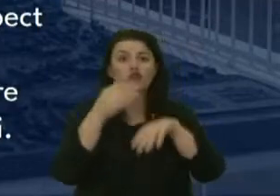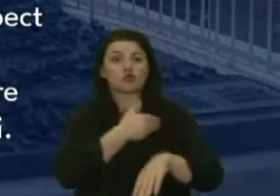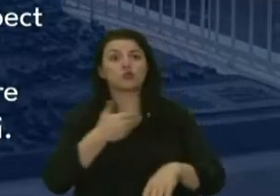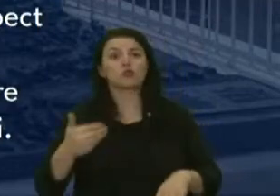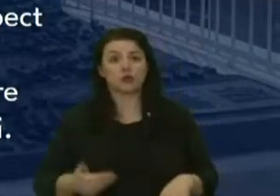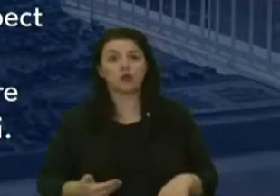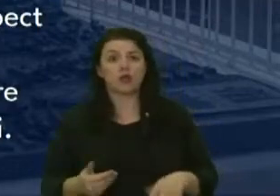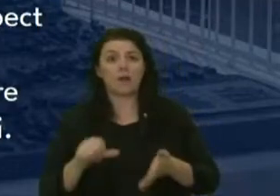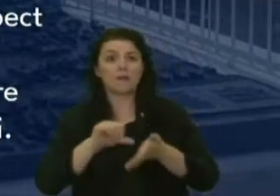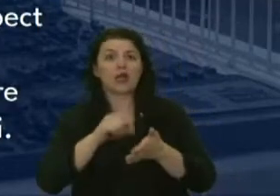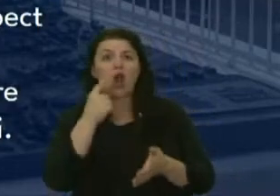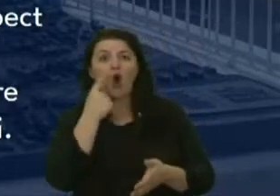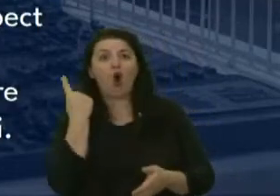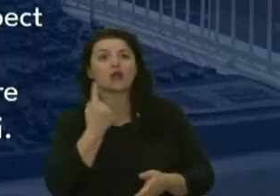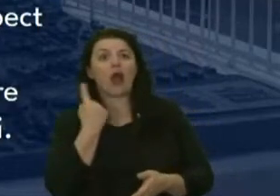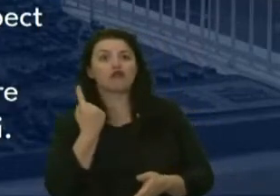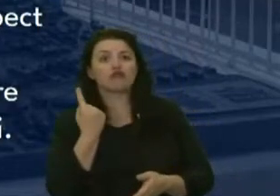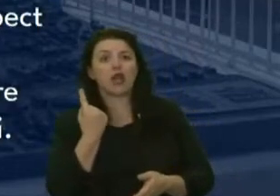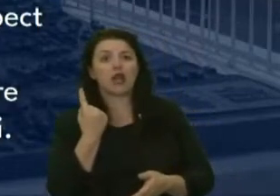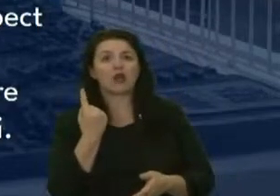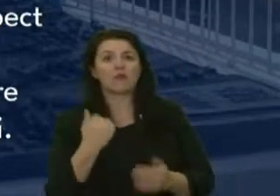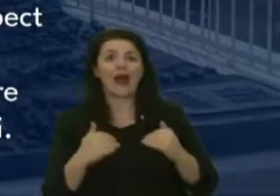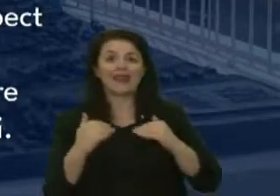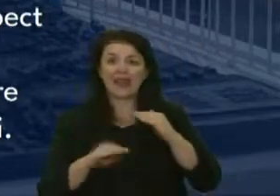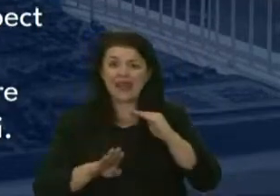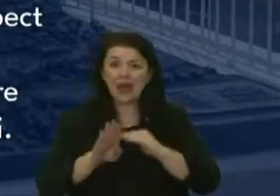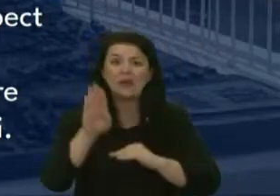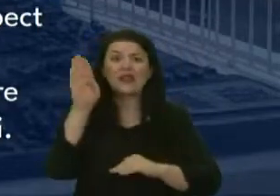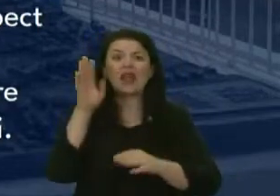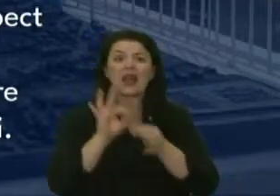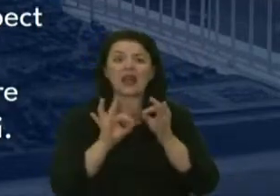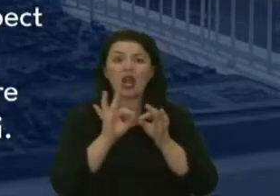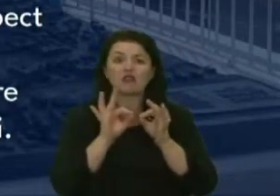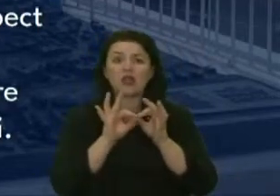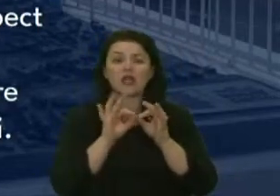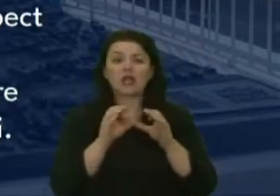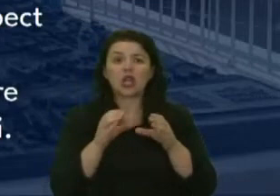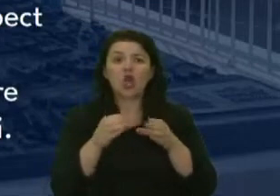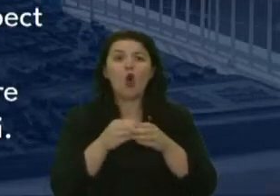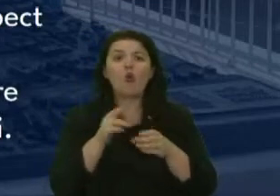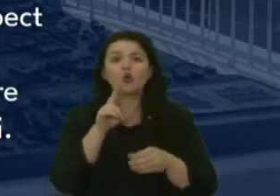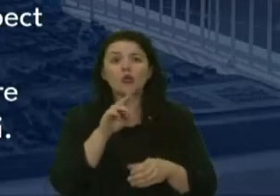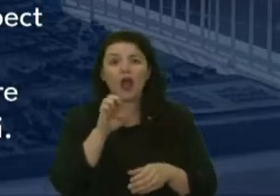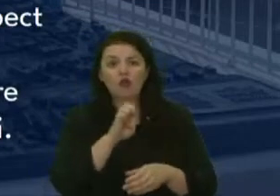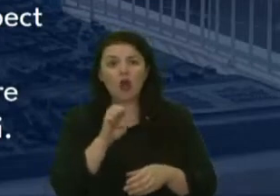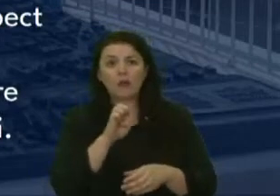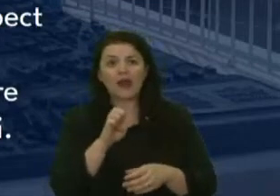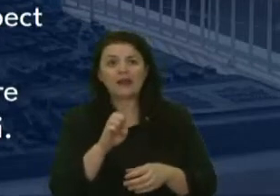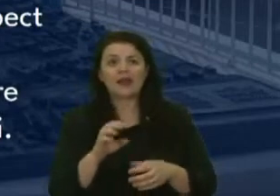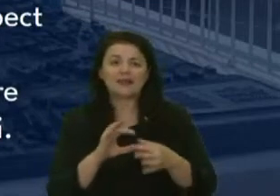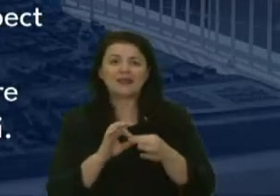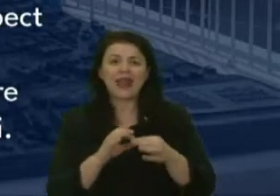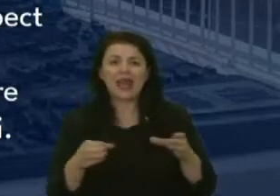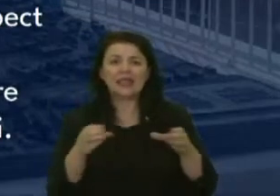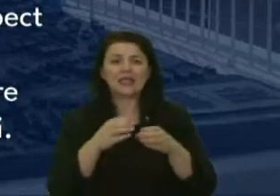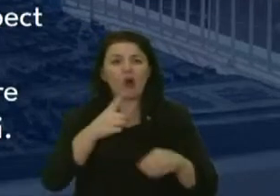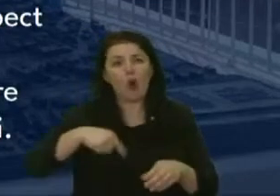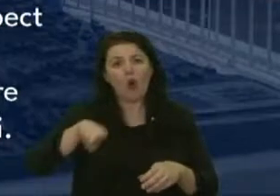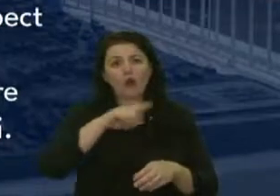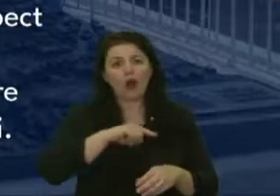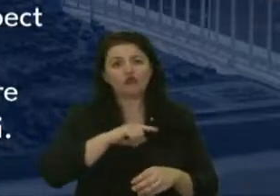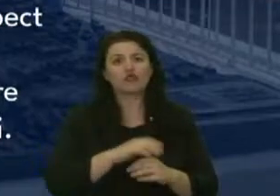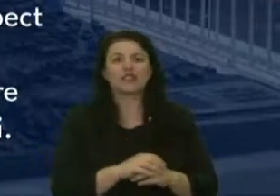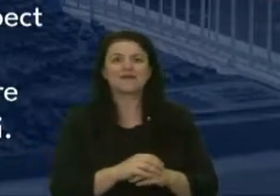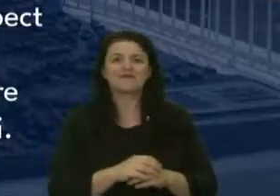printre orașele cu cea mai rapidă creștere din Uniunea Europeană raportat la profilul orașului la dimensiunea orașului nostru